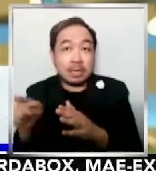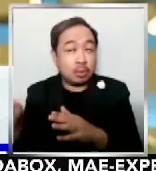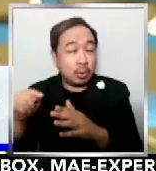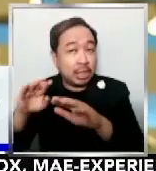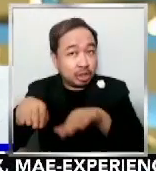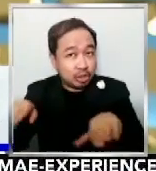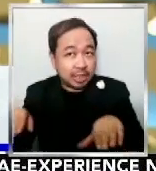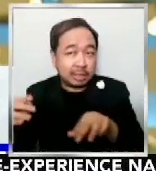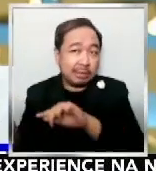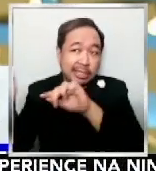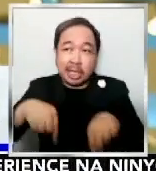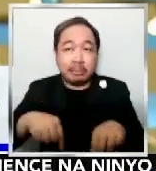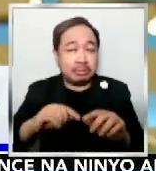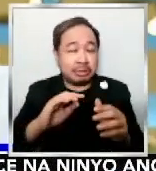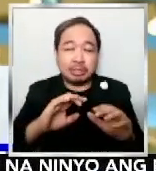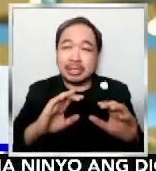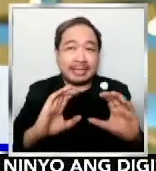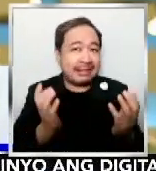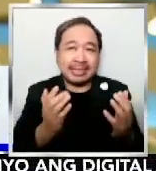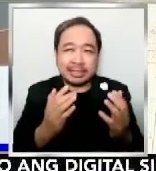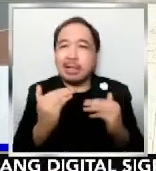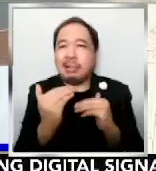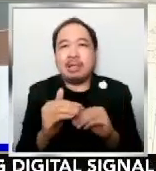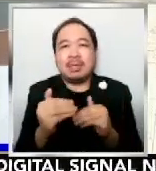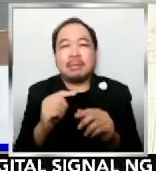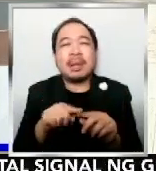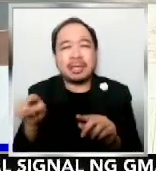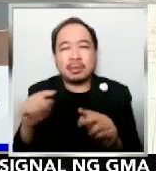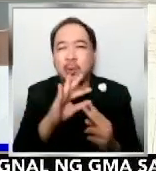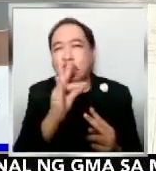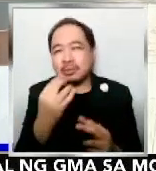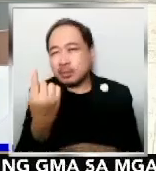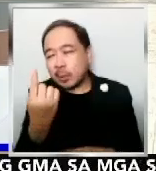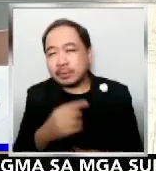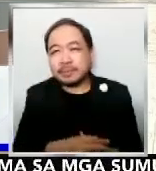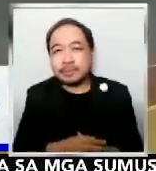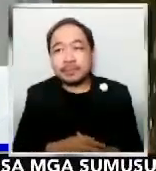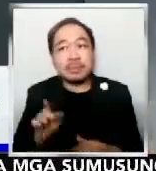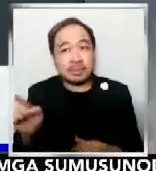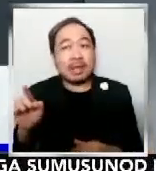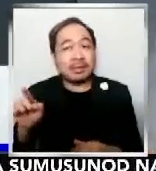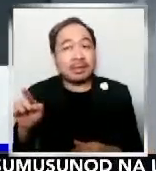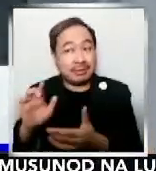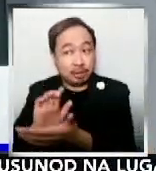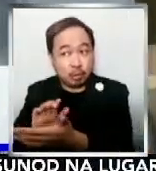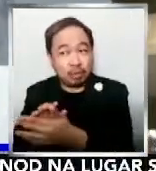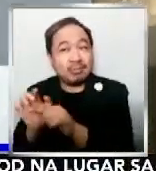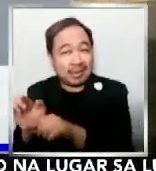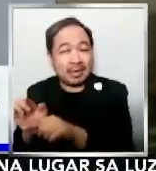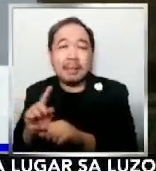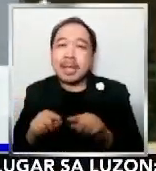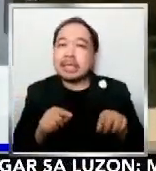sa school, pero that is still one of the options. Kumpara sa Batasan Hills National High School, mas kaunti ang